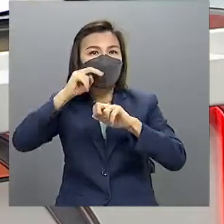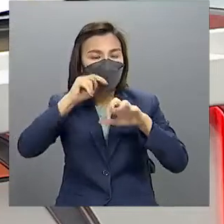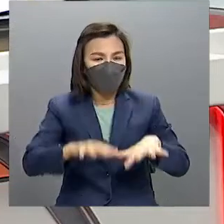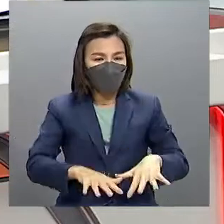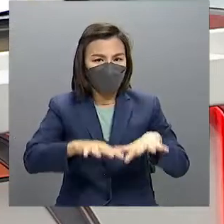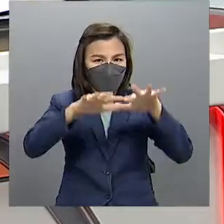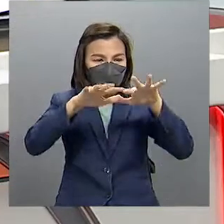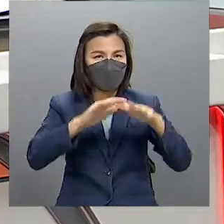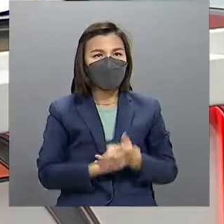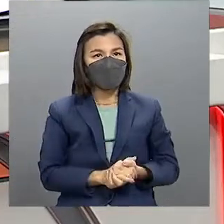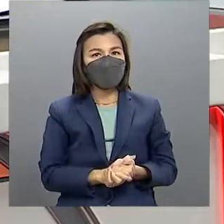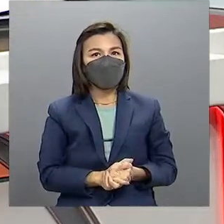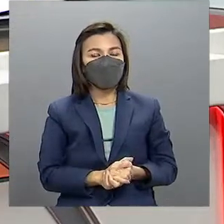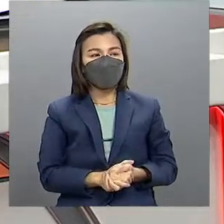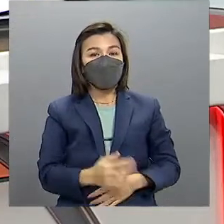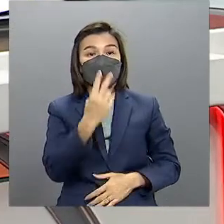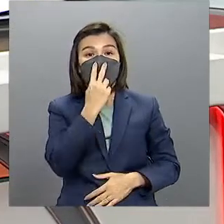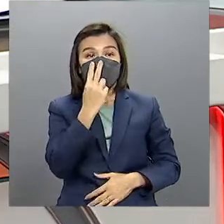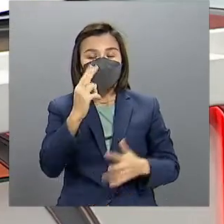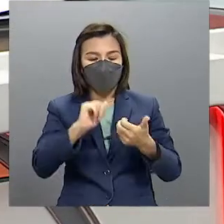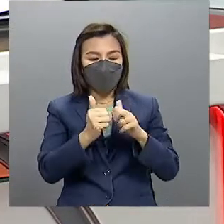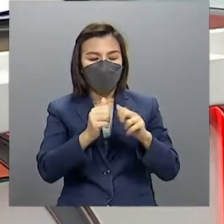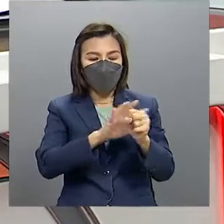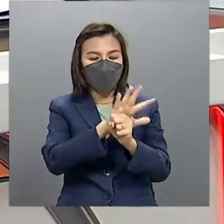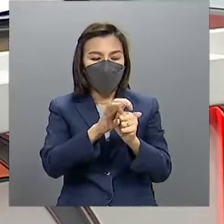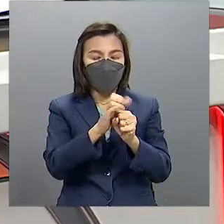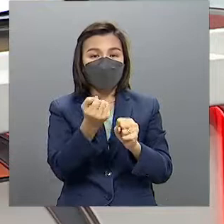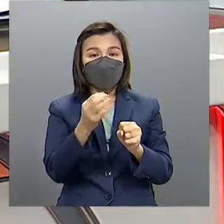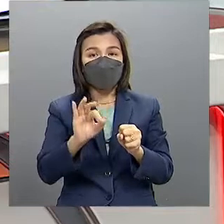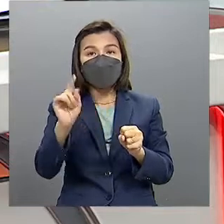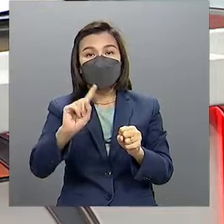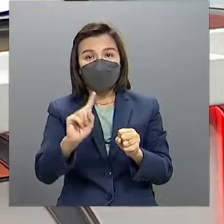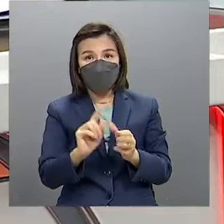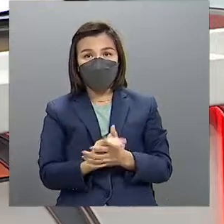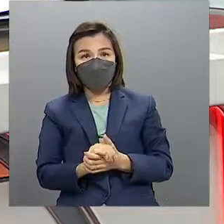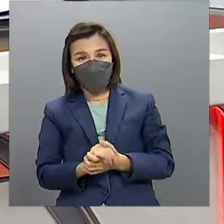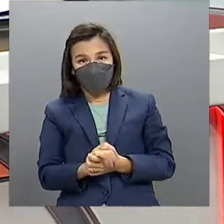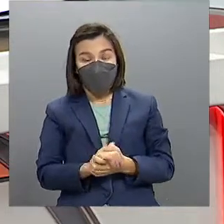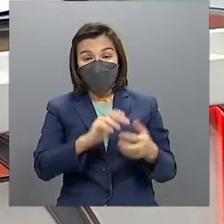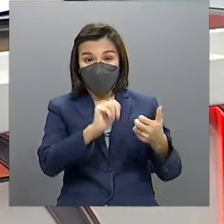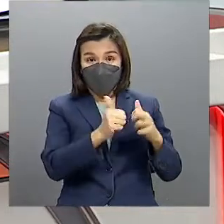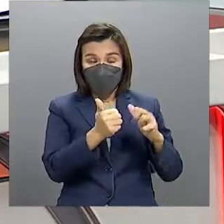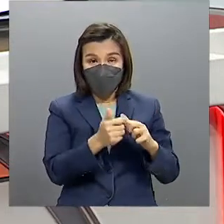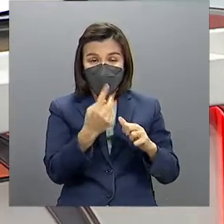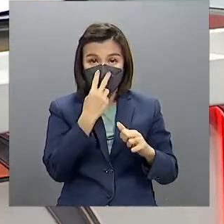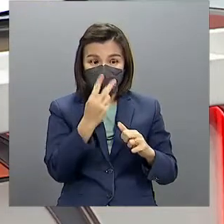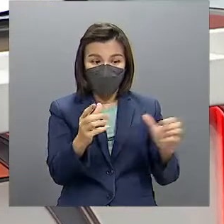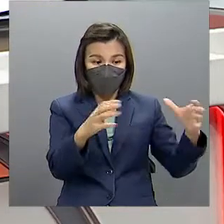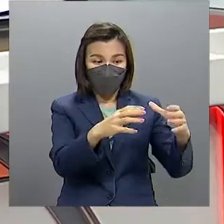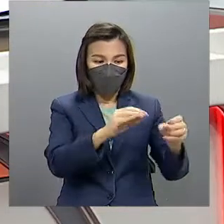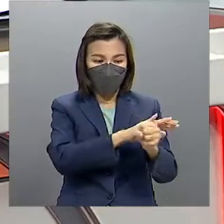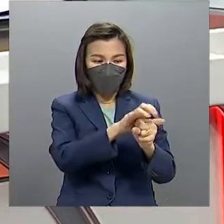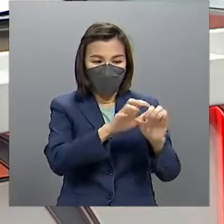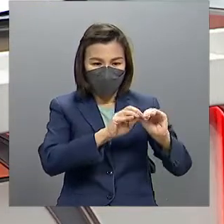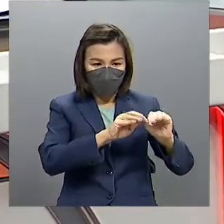ดูสถานการณ์โควิด19นะคะคุณผู้ชมอาจจะเห็นปัญหาการระบาดแบบคลัสเตอร์ซึ่งเกิดขึ้นก่อนหน้านี้ในจังหวัดนคร